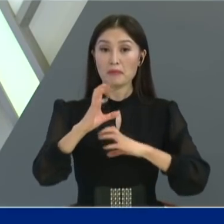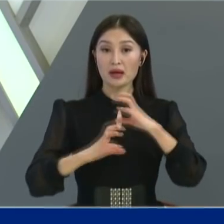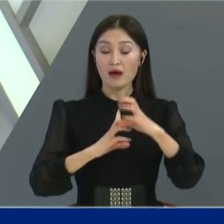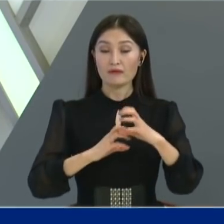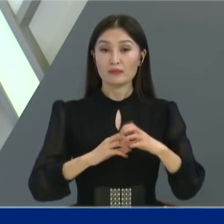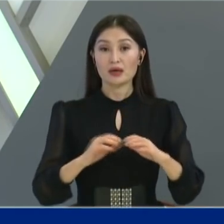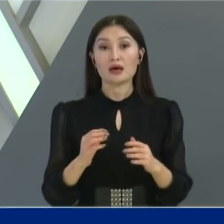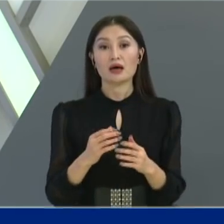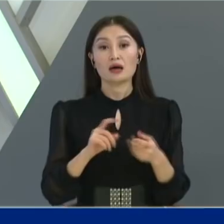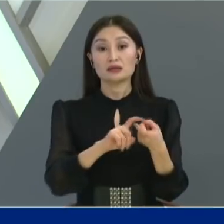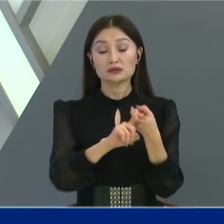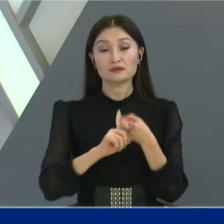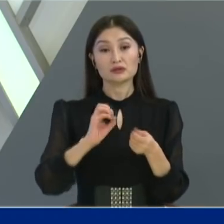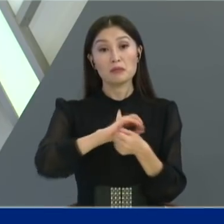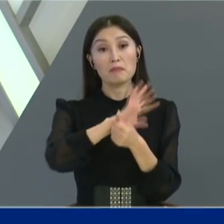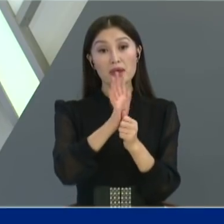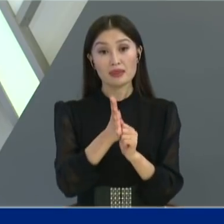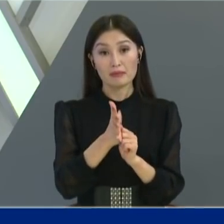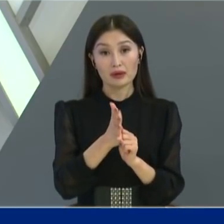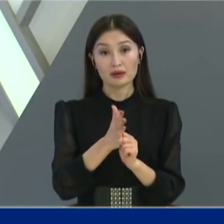что, опять же, связано с пандемией,